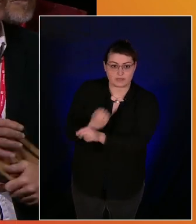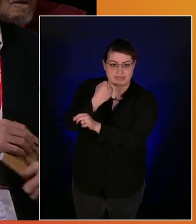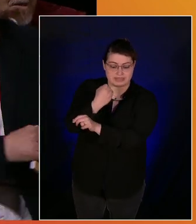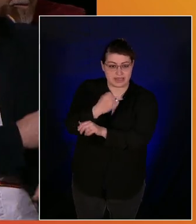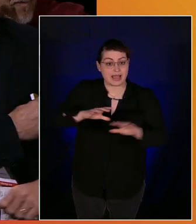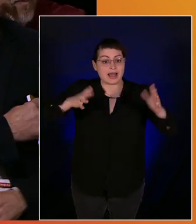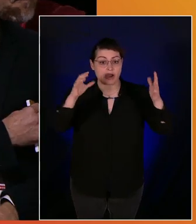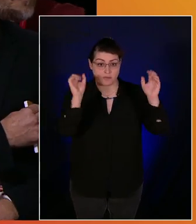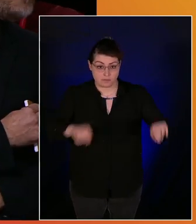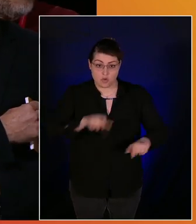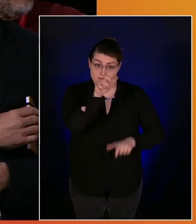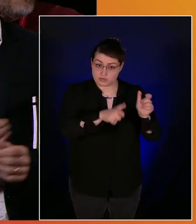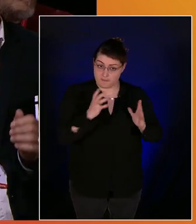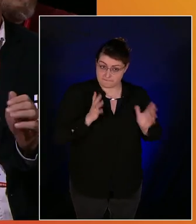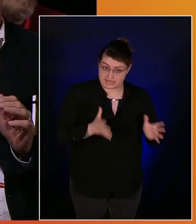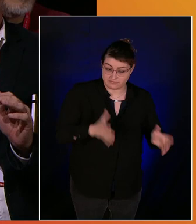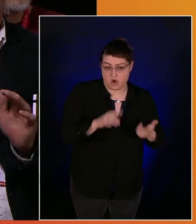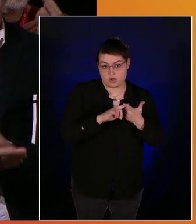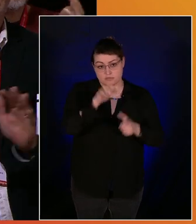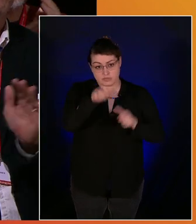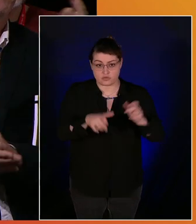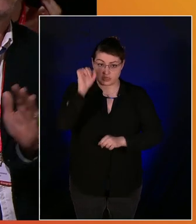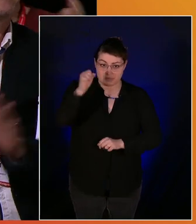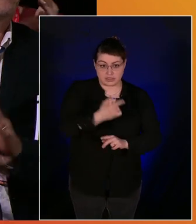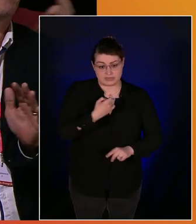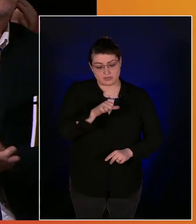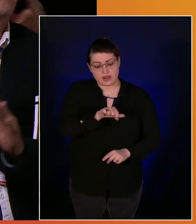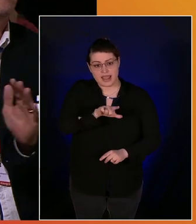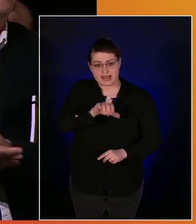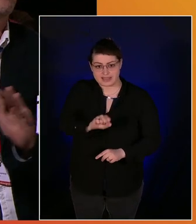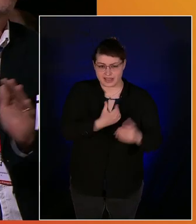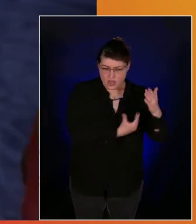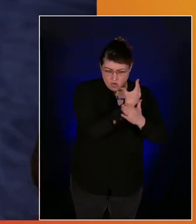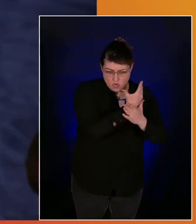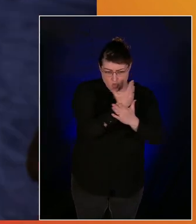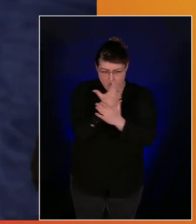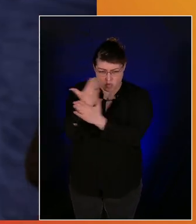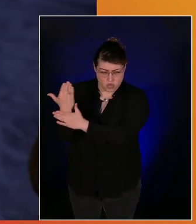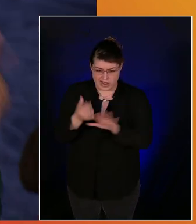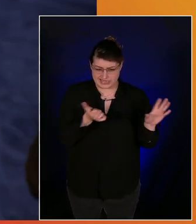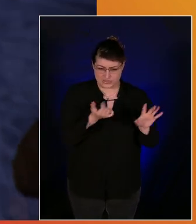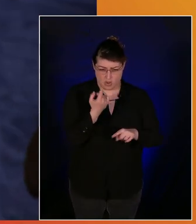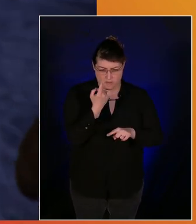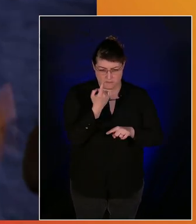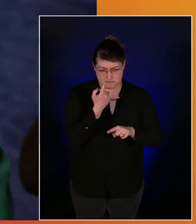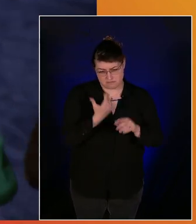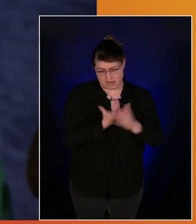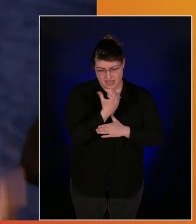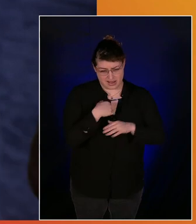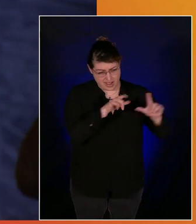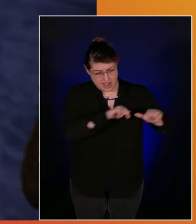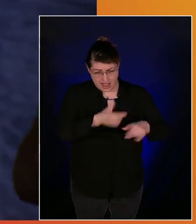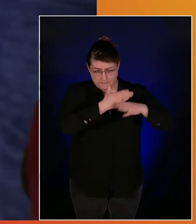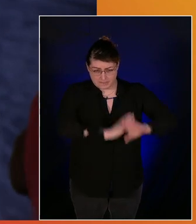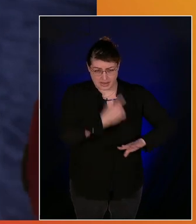d'applaudir les bénévoles, les camarades de l'ALS, qui tous les matins à 6h du mat étaient là pour